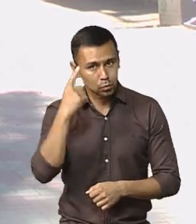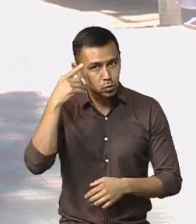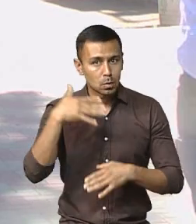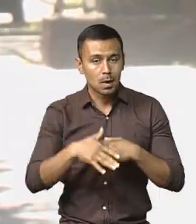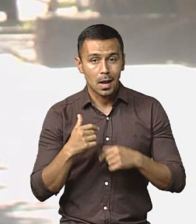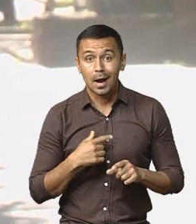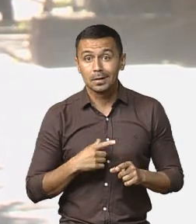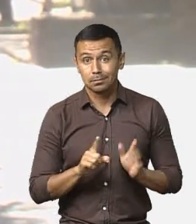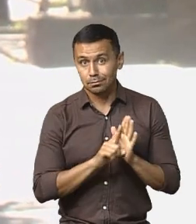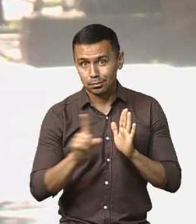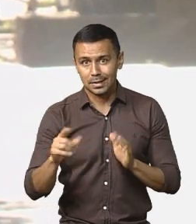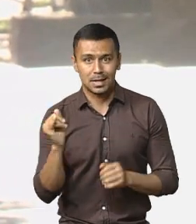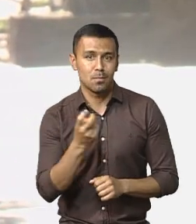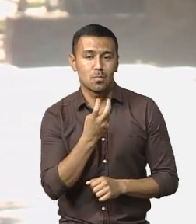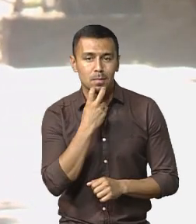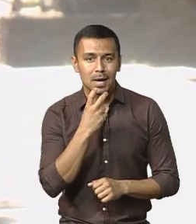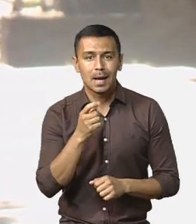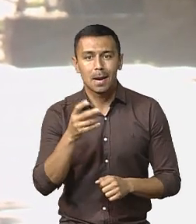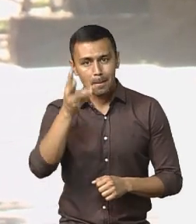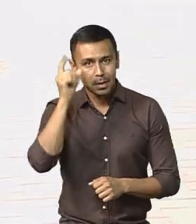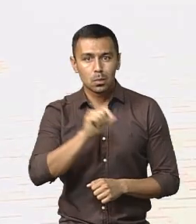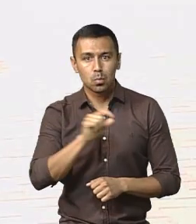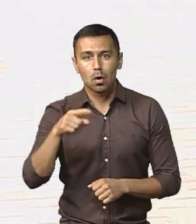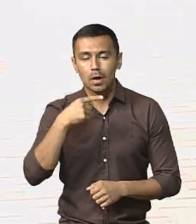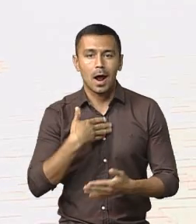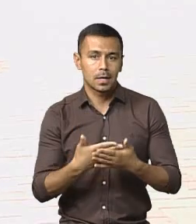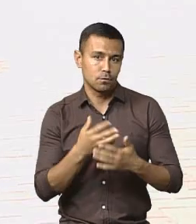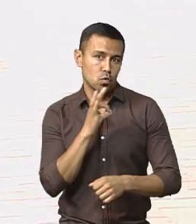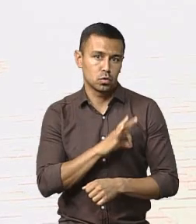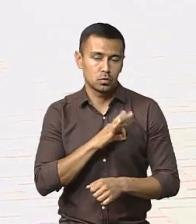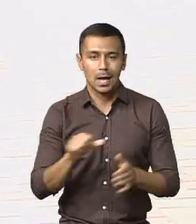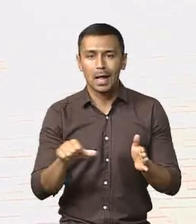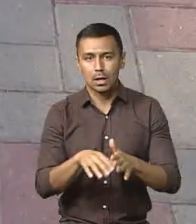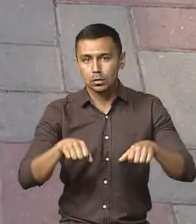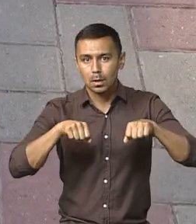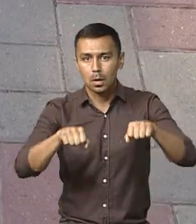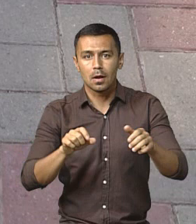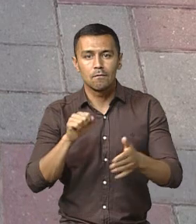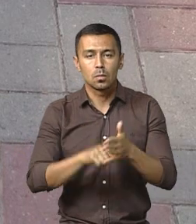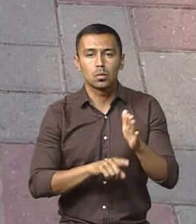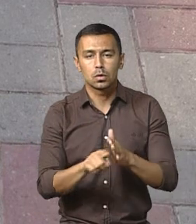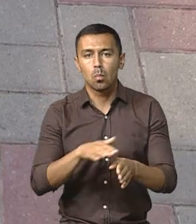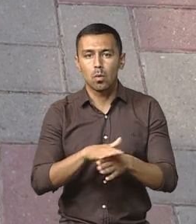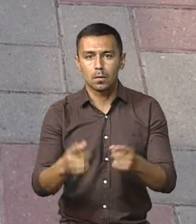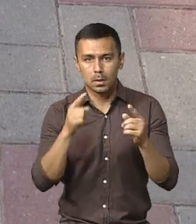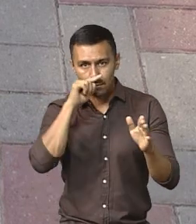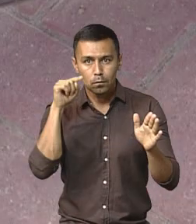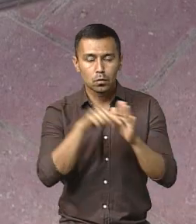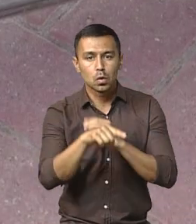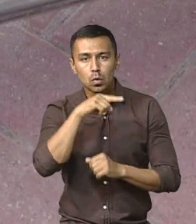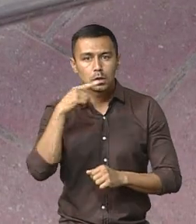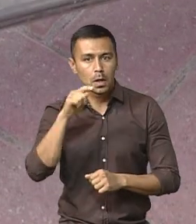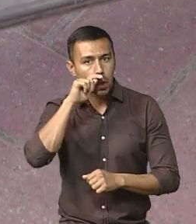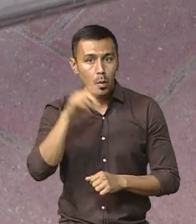їду і посміхаюся. Хмельницький блогер Олександр Зорян каже, активно користується електросамокатом від початку повномасштабного вторгнення Росії